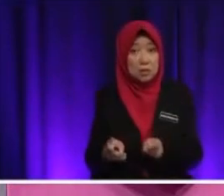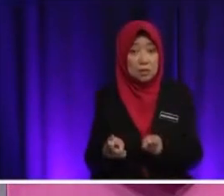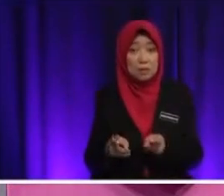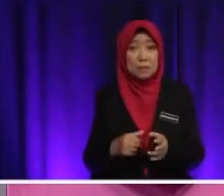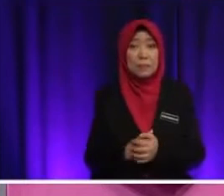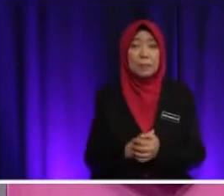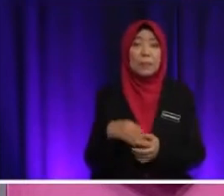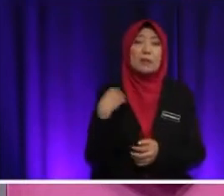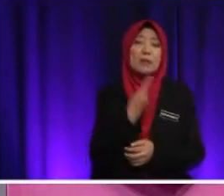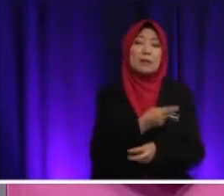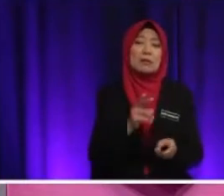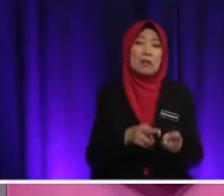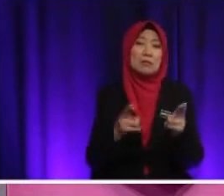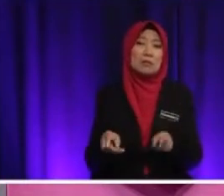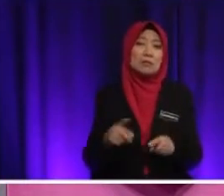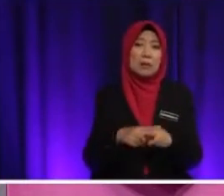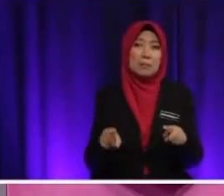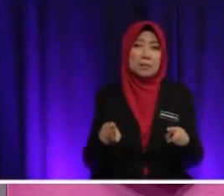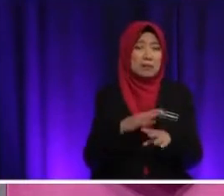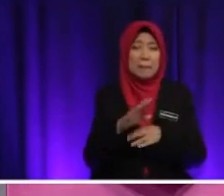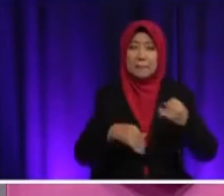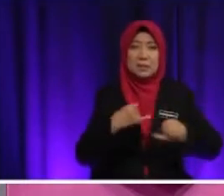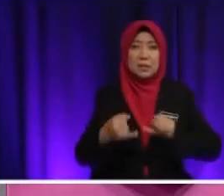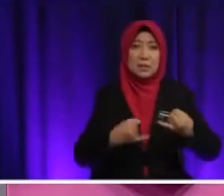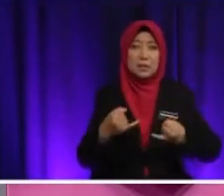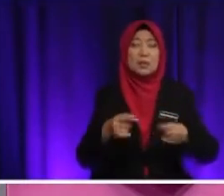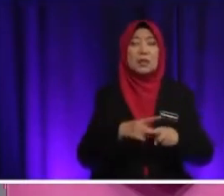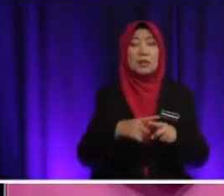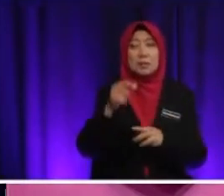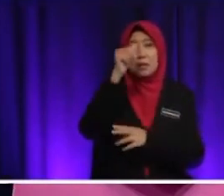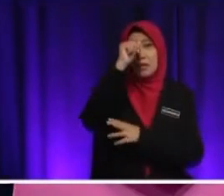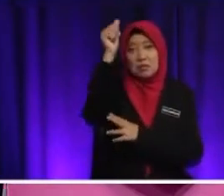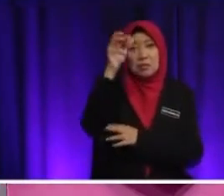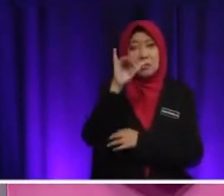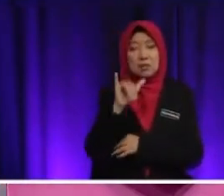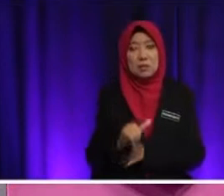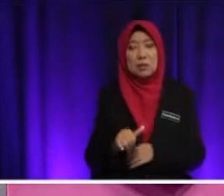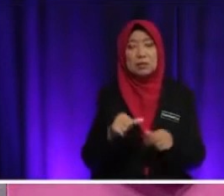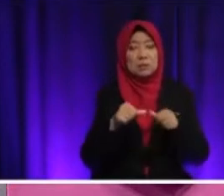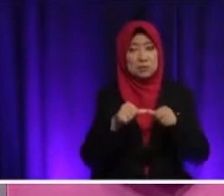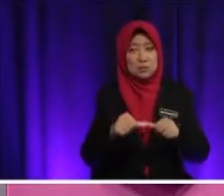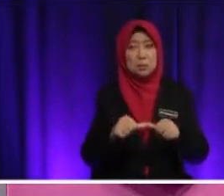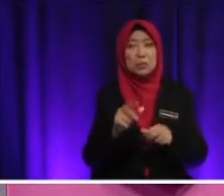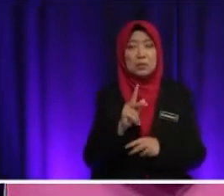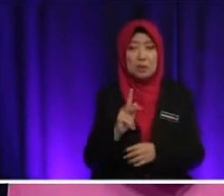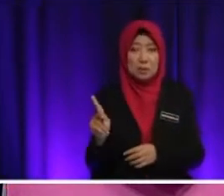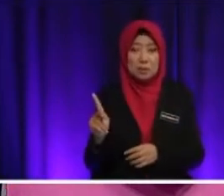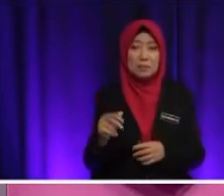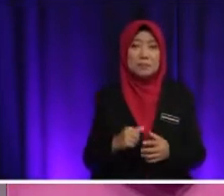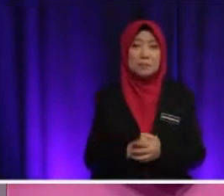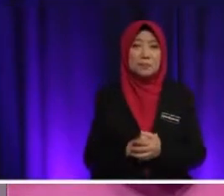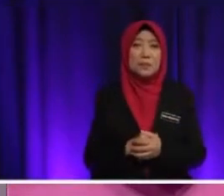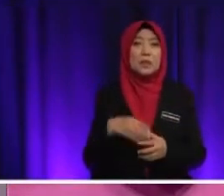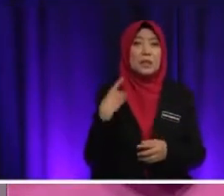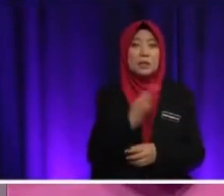itu kita rancang tapi tak berjaya. Betul. Kadang-kadang kita tak merancang tapi Allah dah tentukan beginilah jalan hidup kita. Jadi kita kena yakin